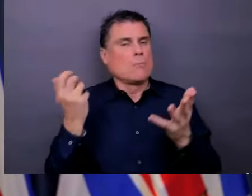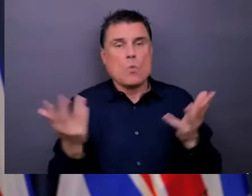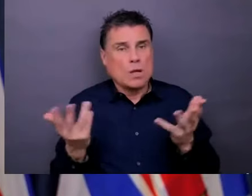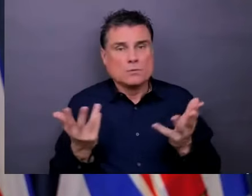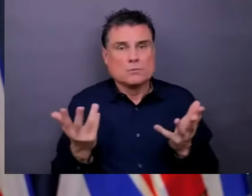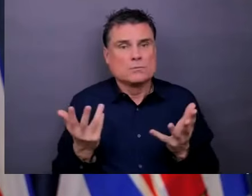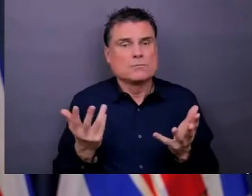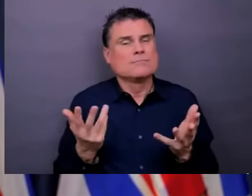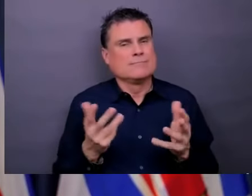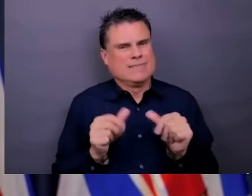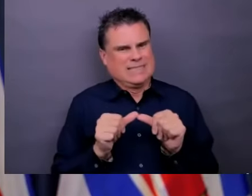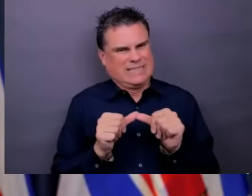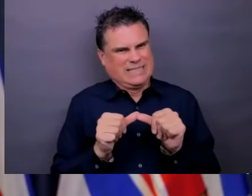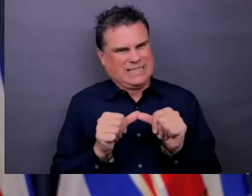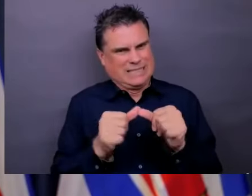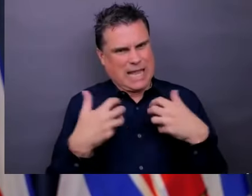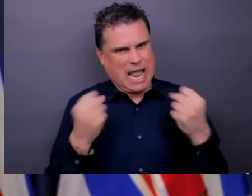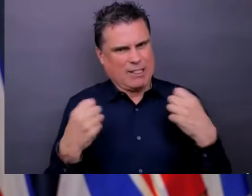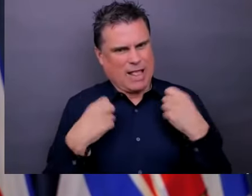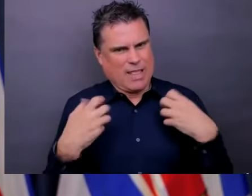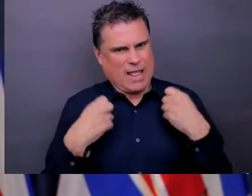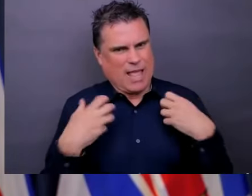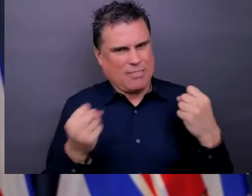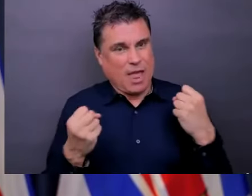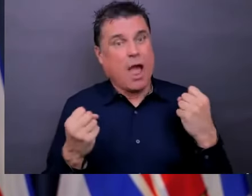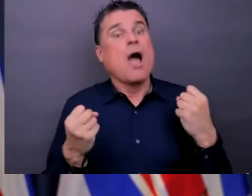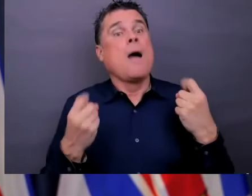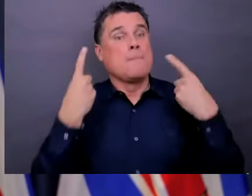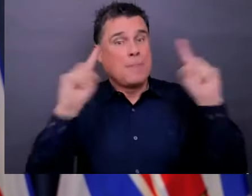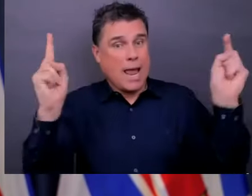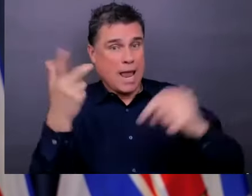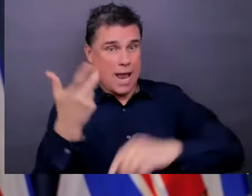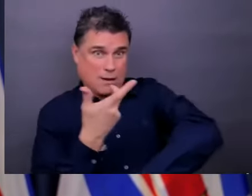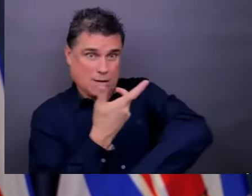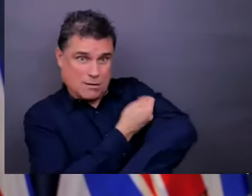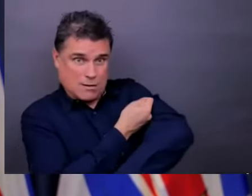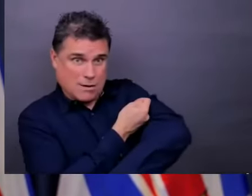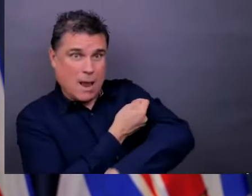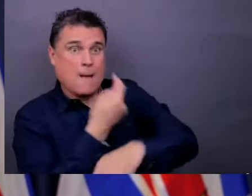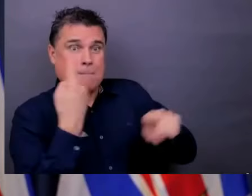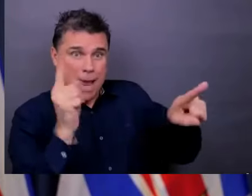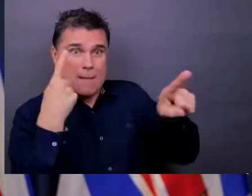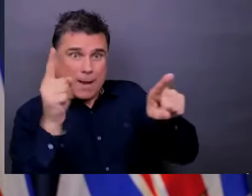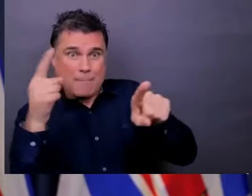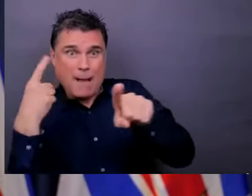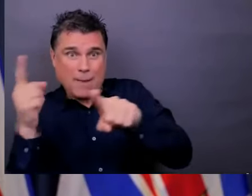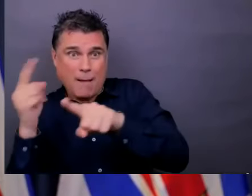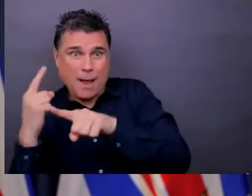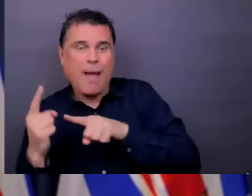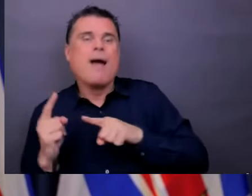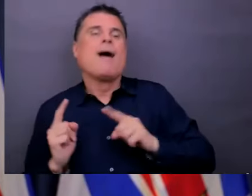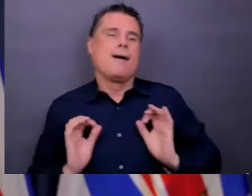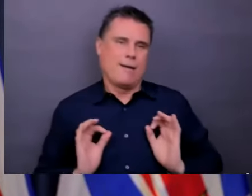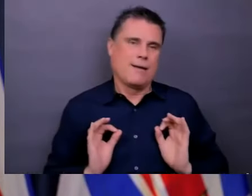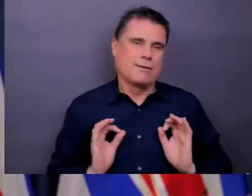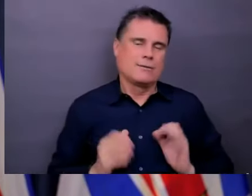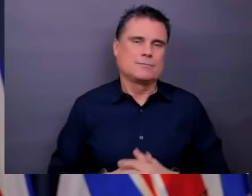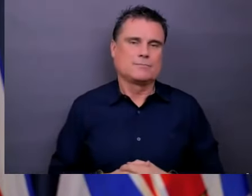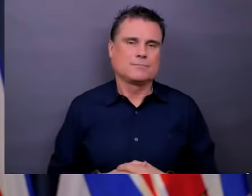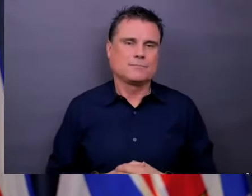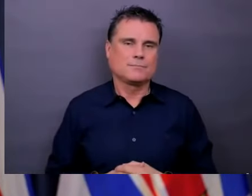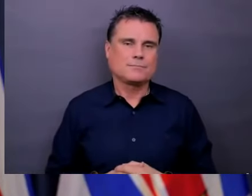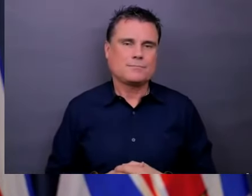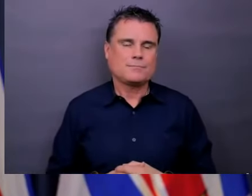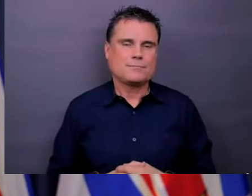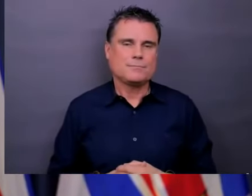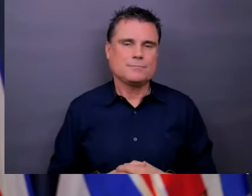eu 26 nouveaux décès liés au COVID-19 durant ces périodes de référence. Nous offrons nos condoléances